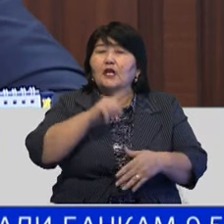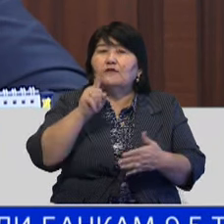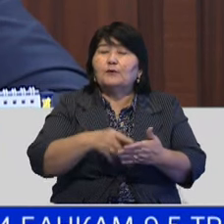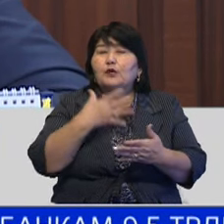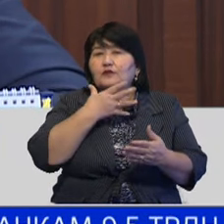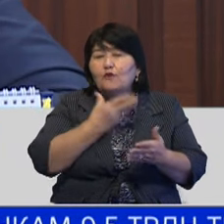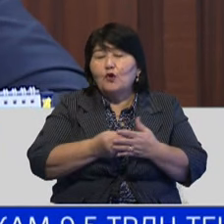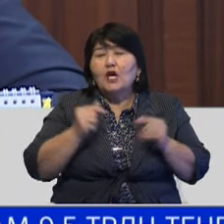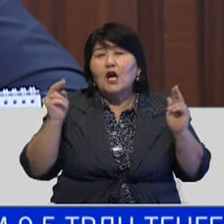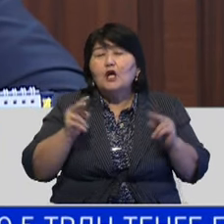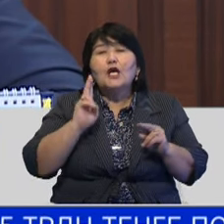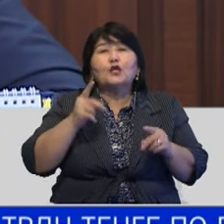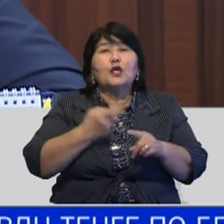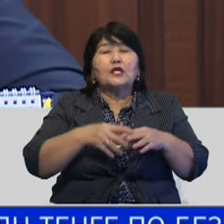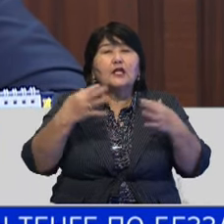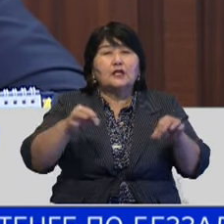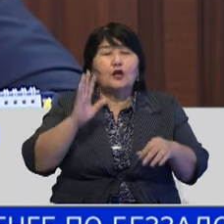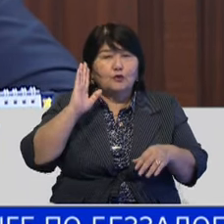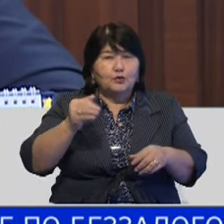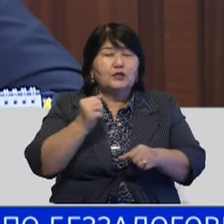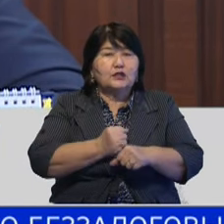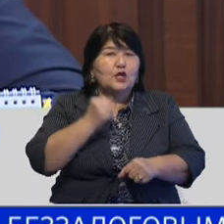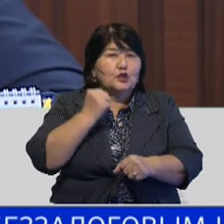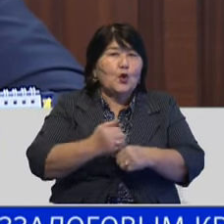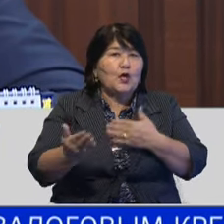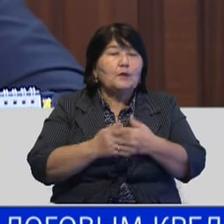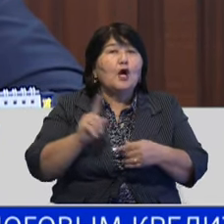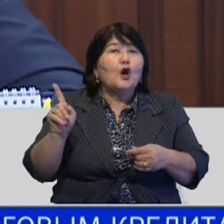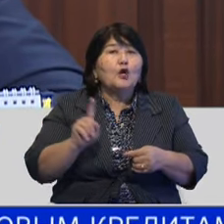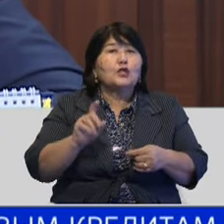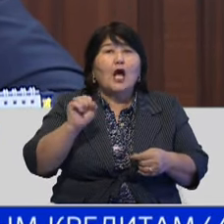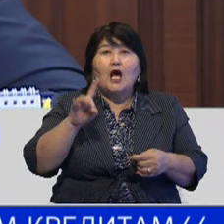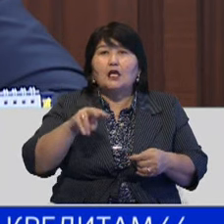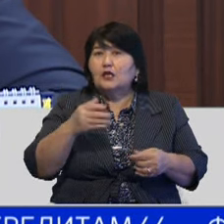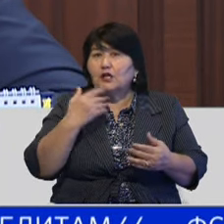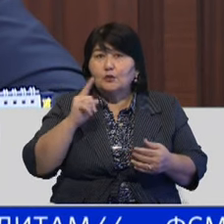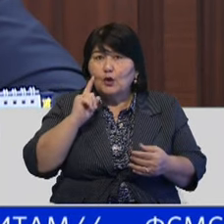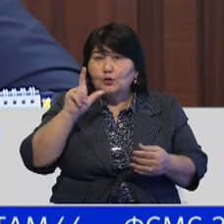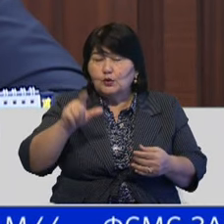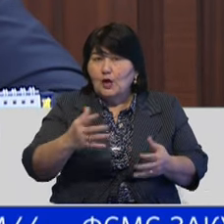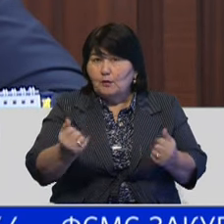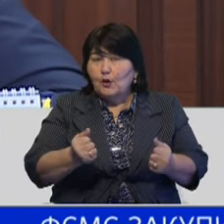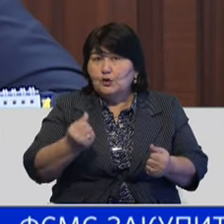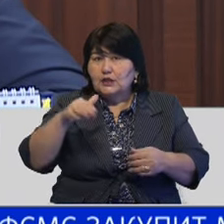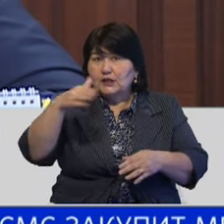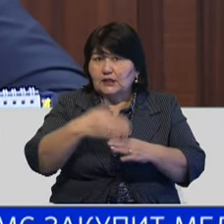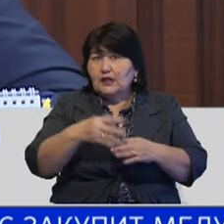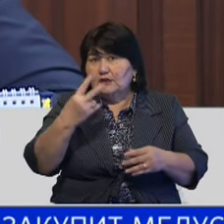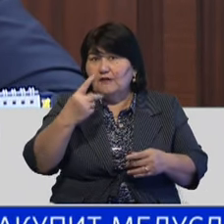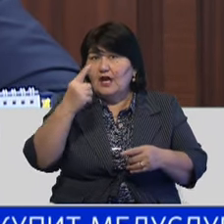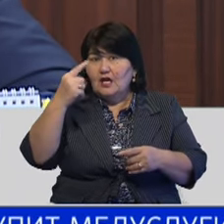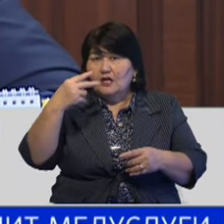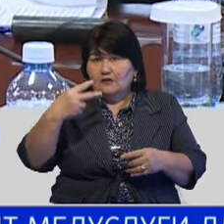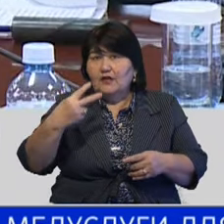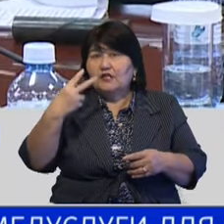свой контроль к тем кто это допустил будут приниматься строгие меры что в аральске нет молодых людей желающих получить кредит по 2,5%